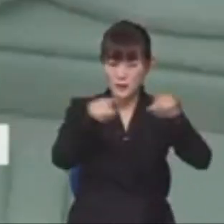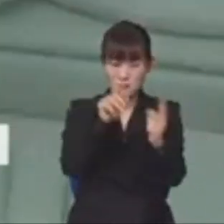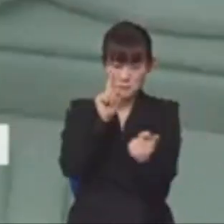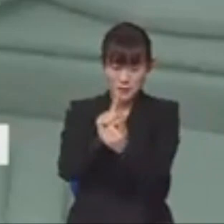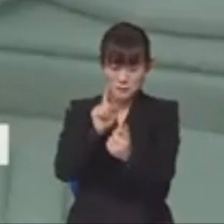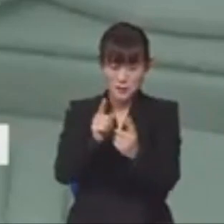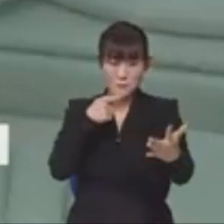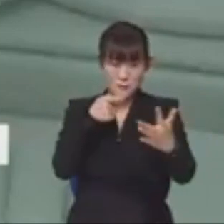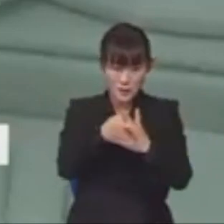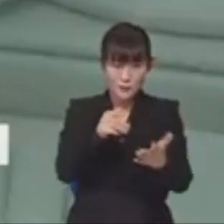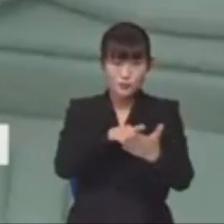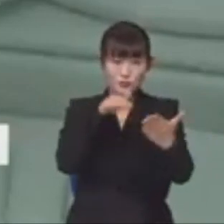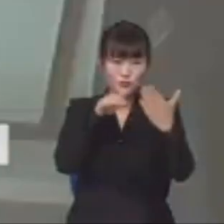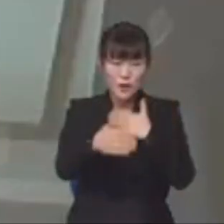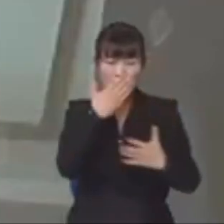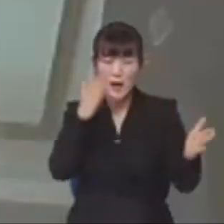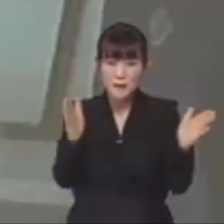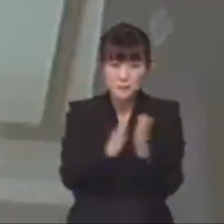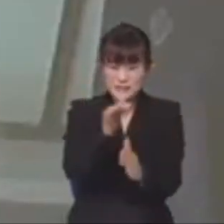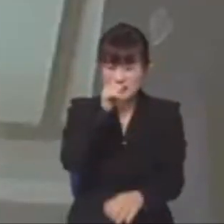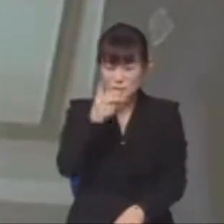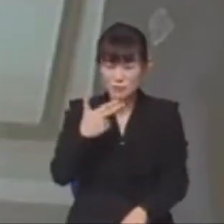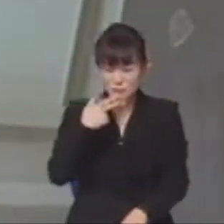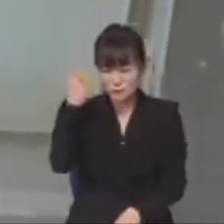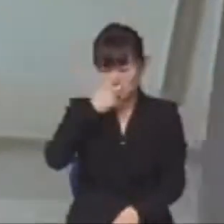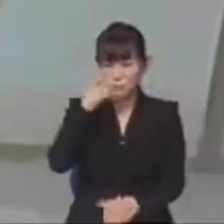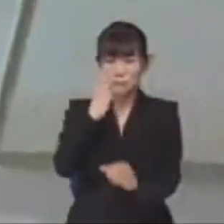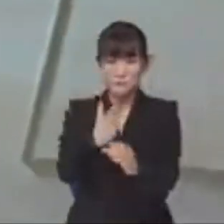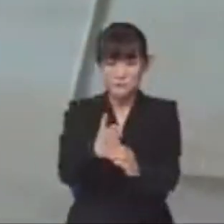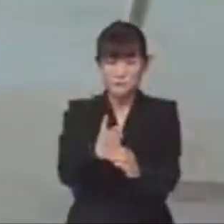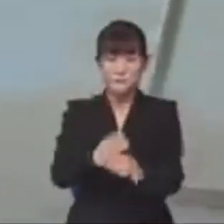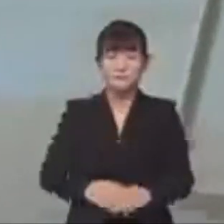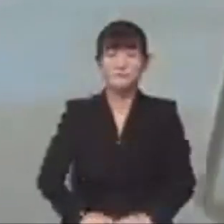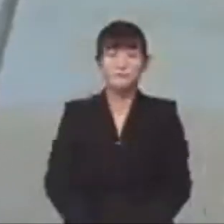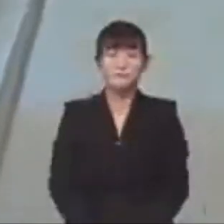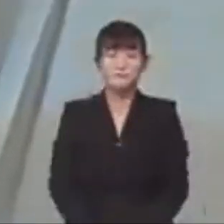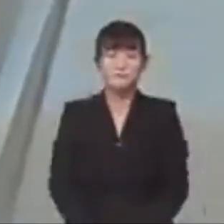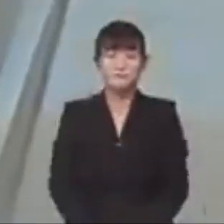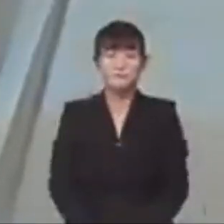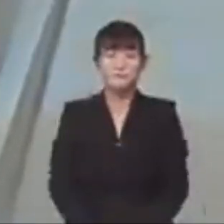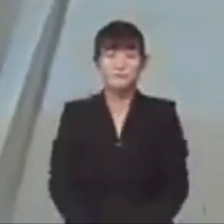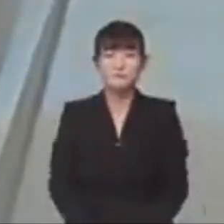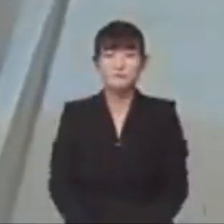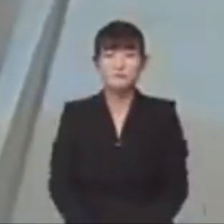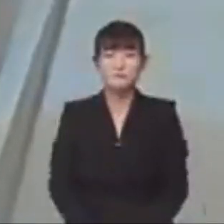만난 사실을 파악하고 공범 여부 등을 조사하고 있습니다 KBC 조윤정입니다